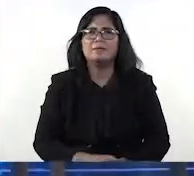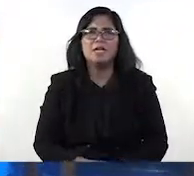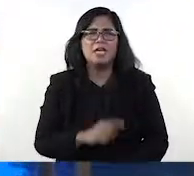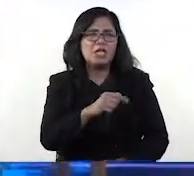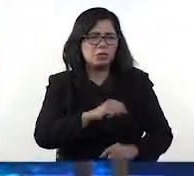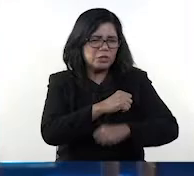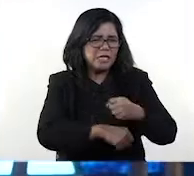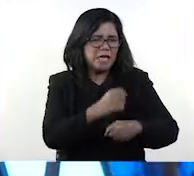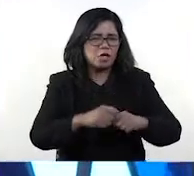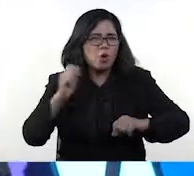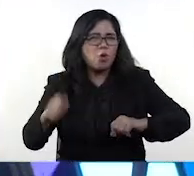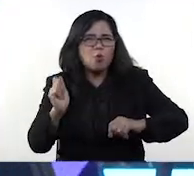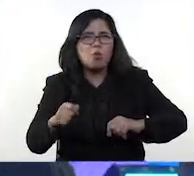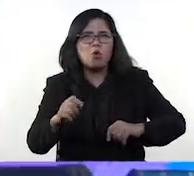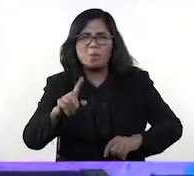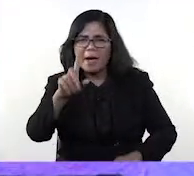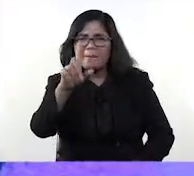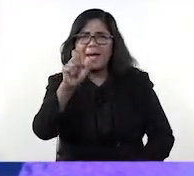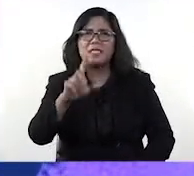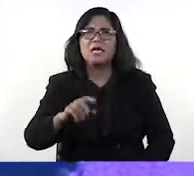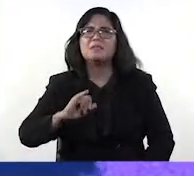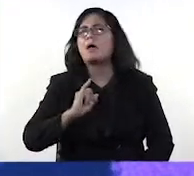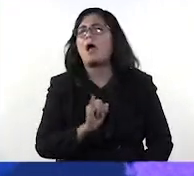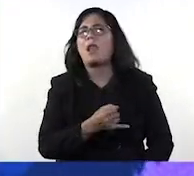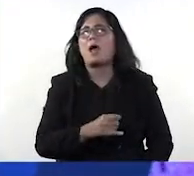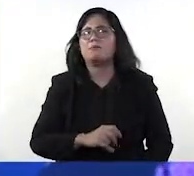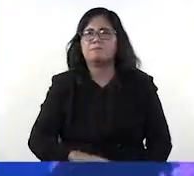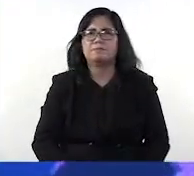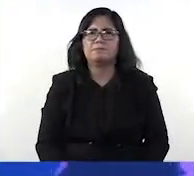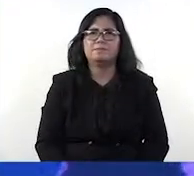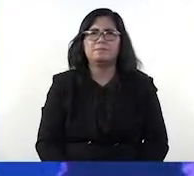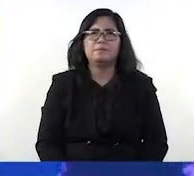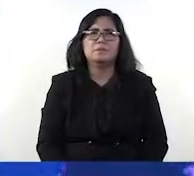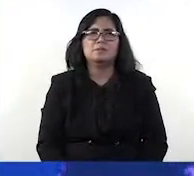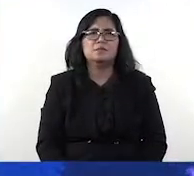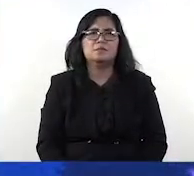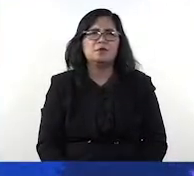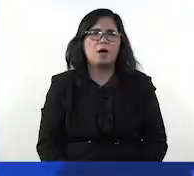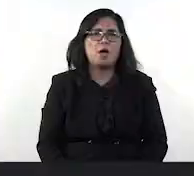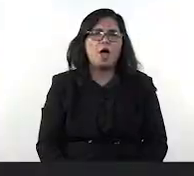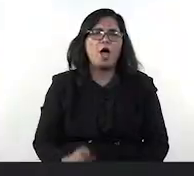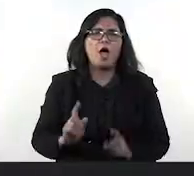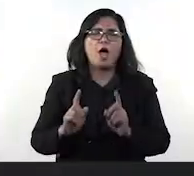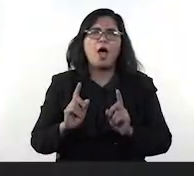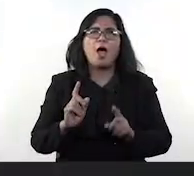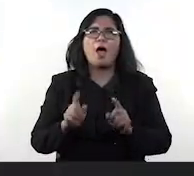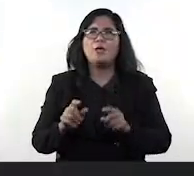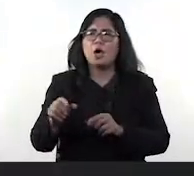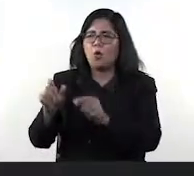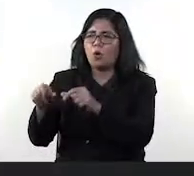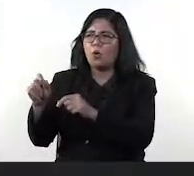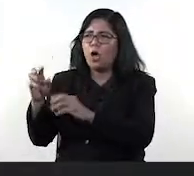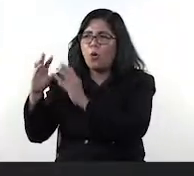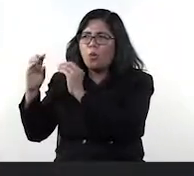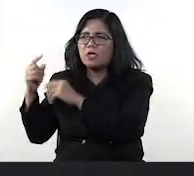Hai itu masih terikat dengan hukum-hukum yang mematikan Wooyoung ngomongin saya biar Tuhan ajar dia situ